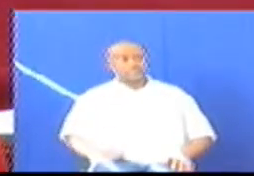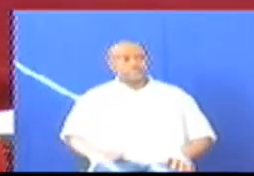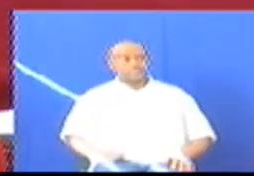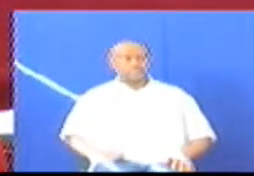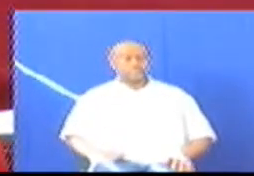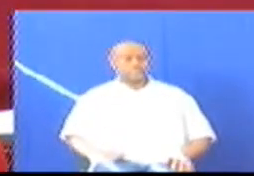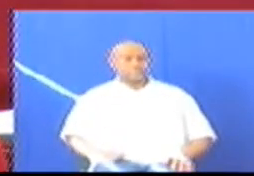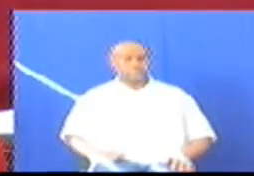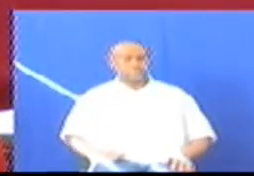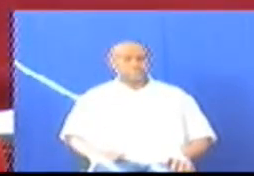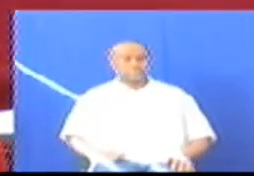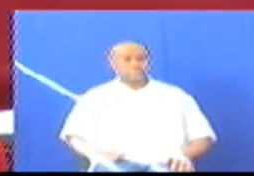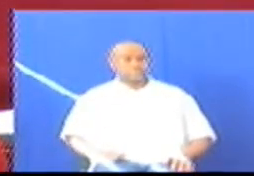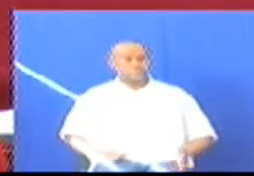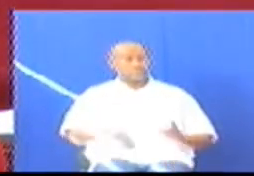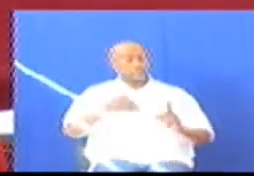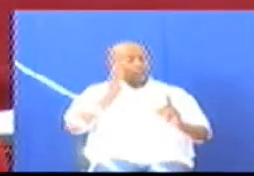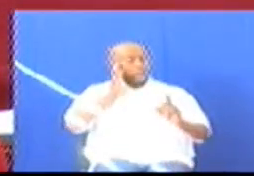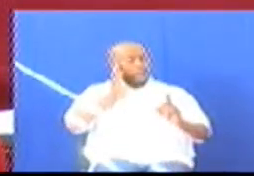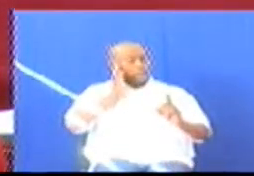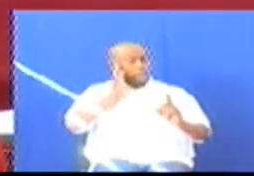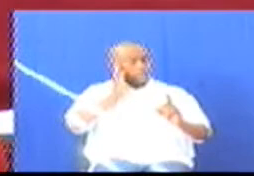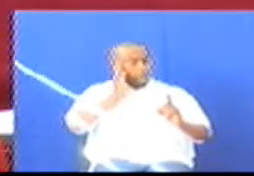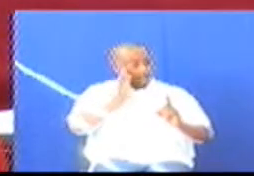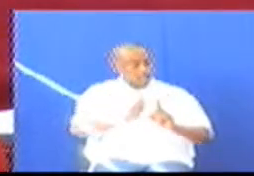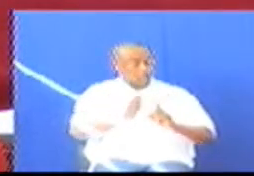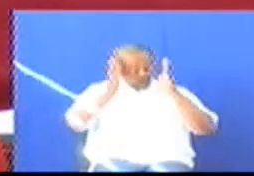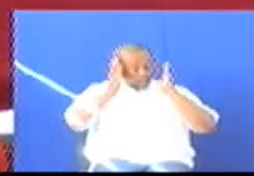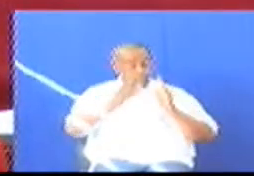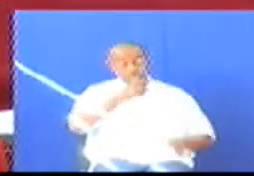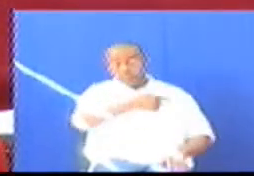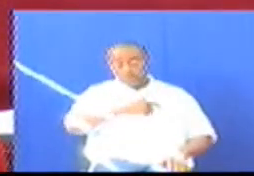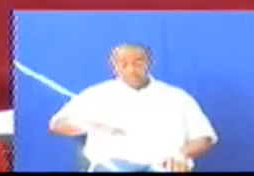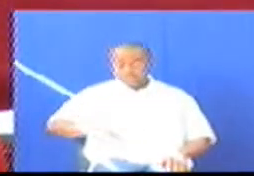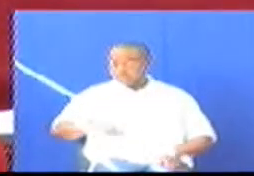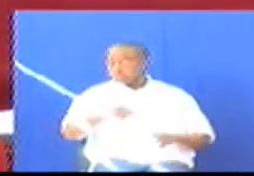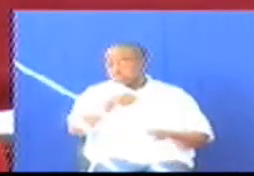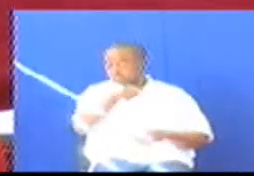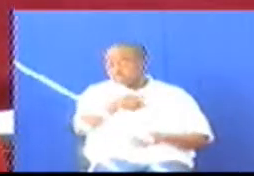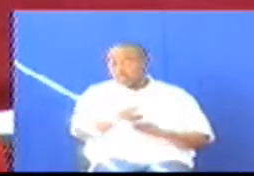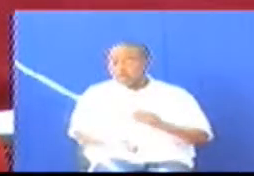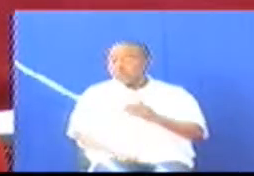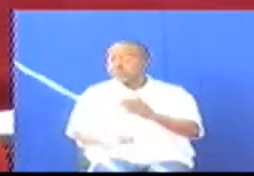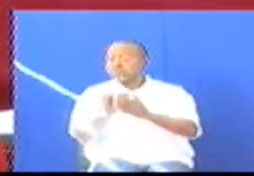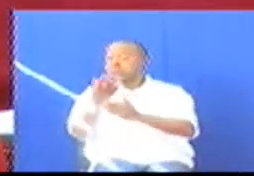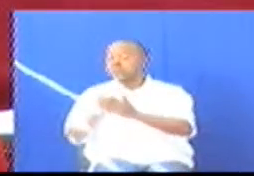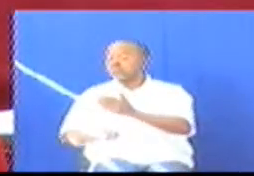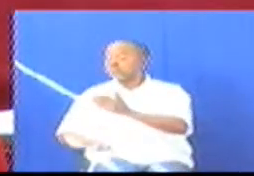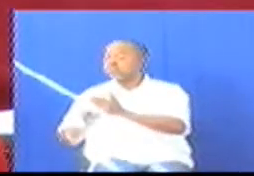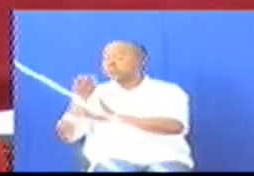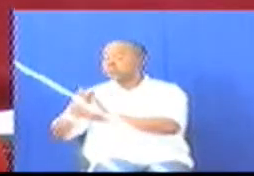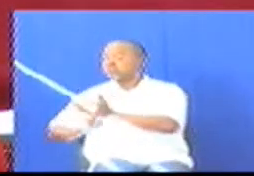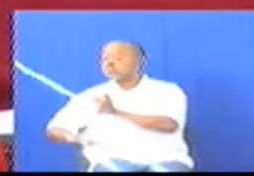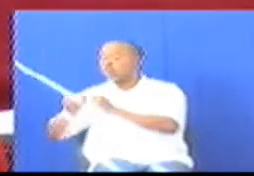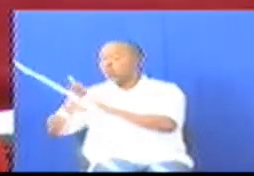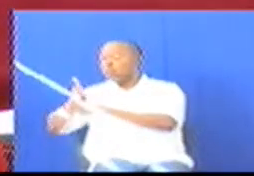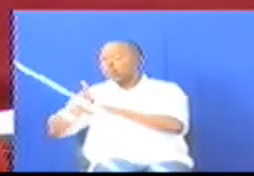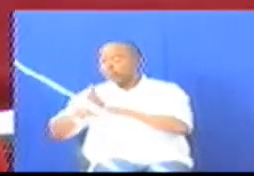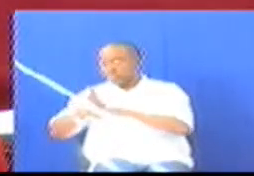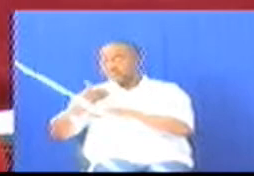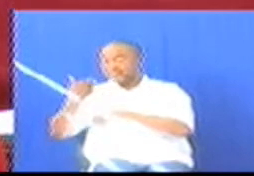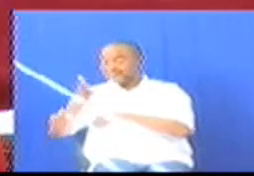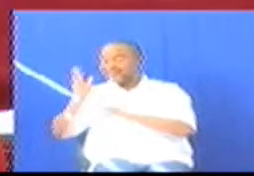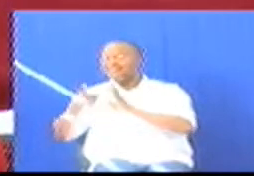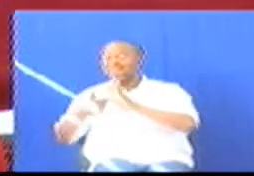lengo la Mheshimiwa Rais kufufua mashirika ya umma iliyotaka kufa, na hasa mashirika kama TTCL na mashirika